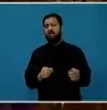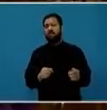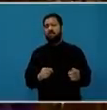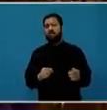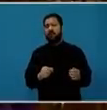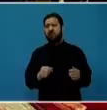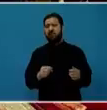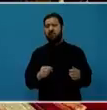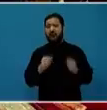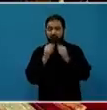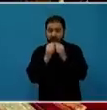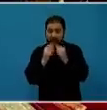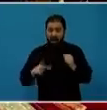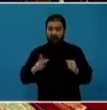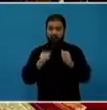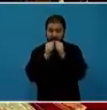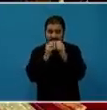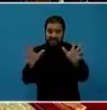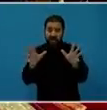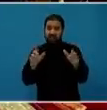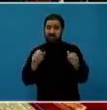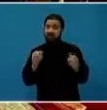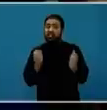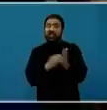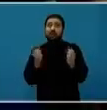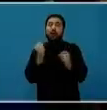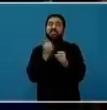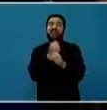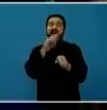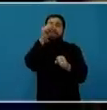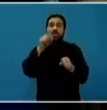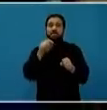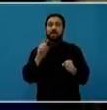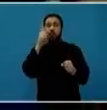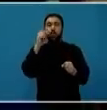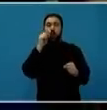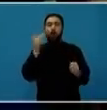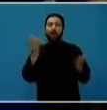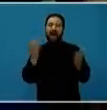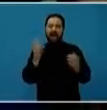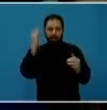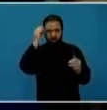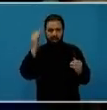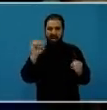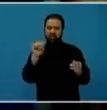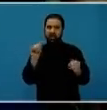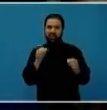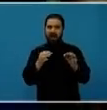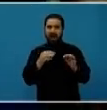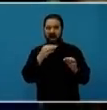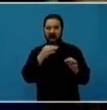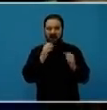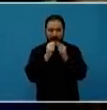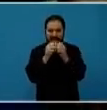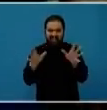facă? Un om care a fost blestemat și care știe că este blestemat, trebuie să meargă la biserică, să vorbească cu